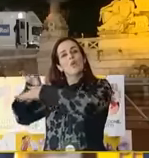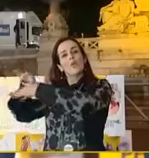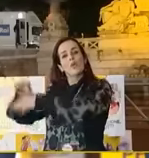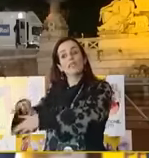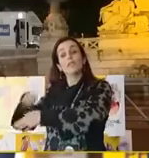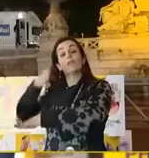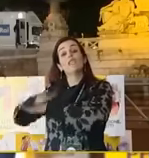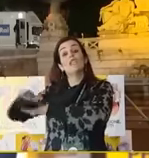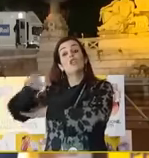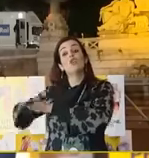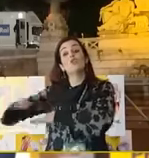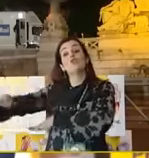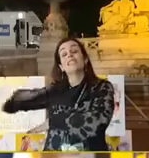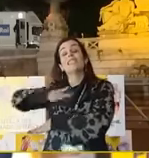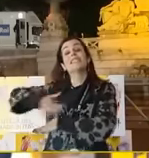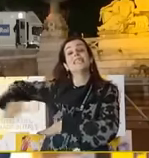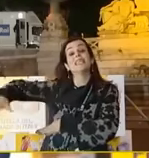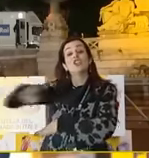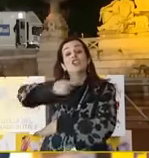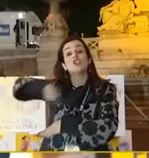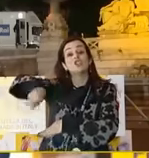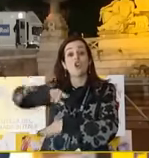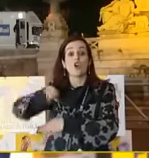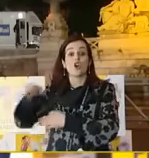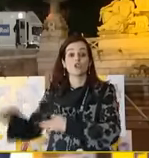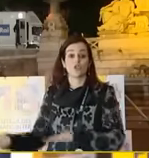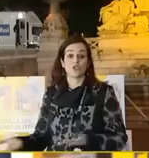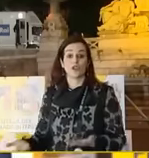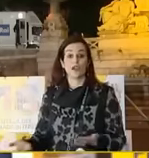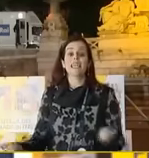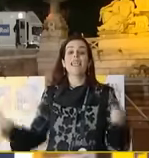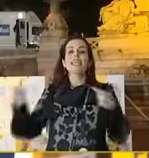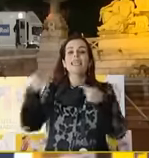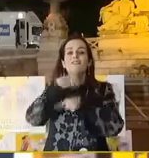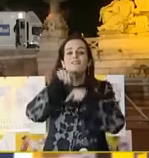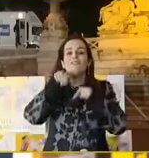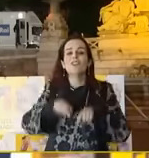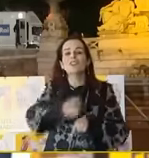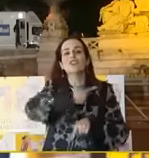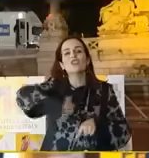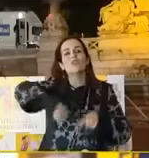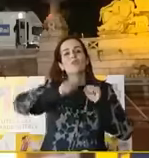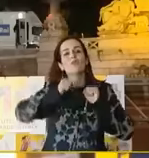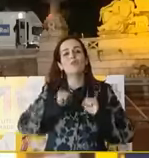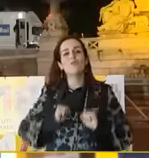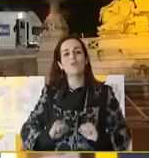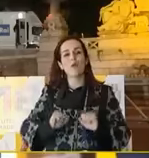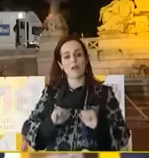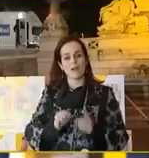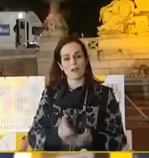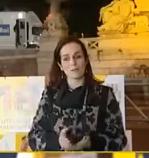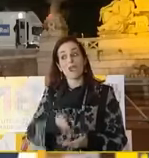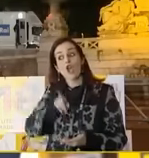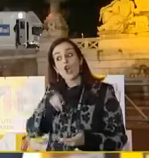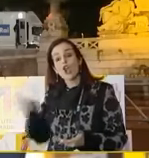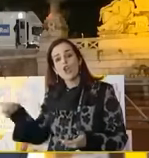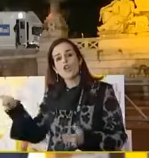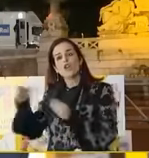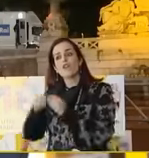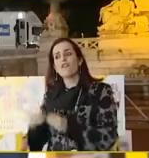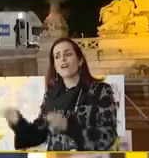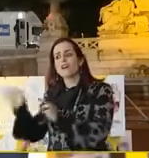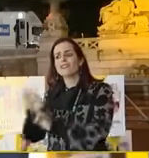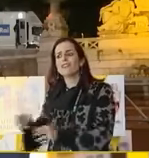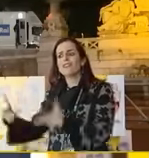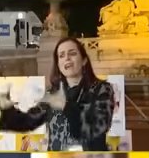l'utilizzo del nostro territorio e ti permette di poter pianificare lo sviluppo di un territorio. Non hanno aggiornato il